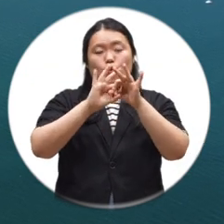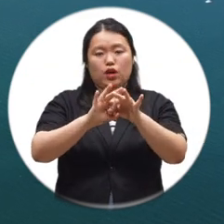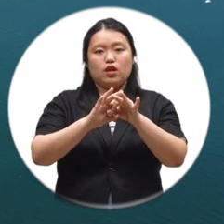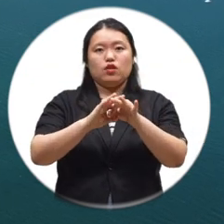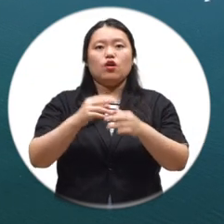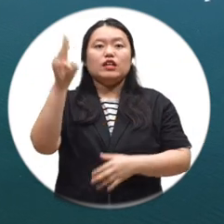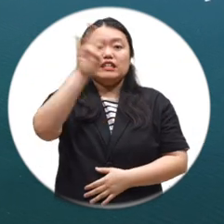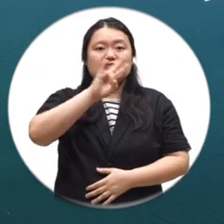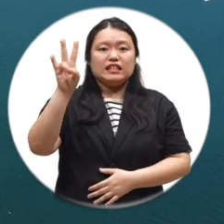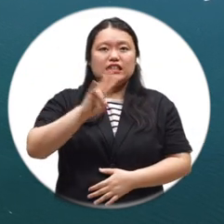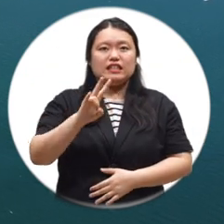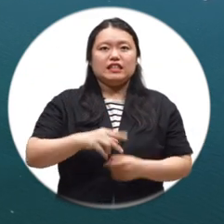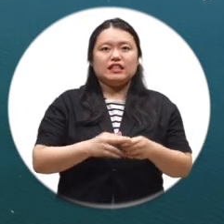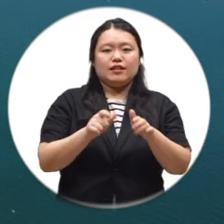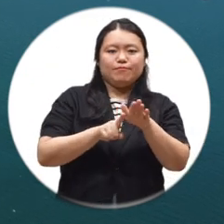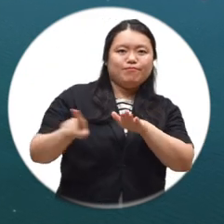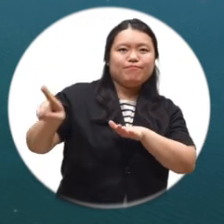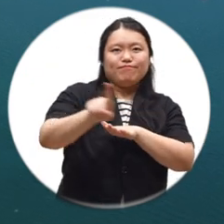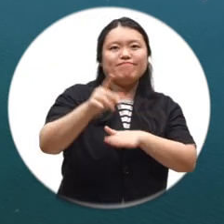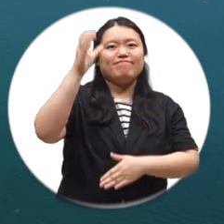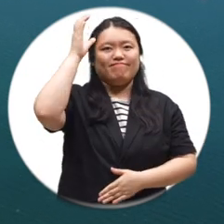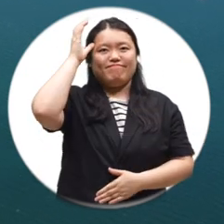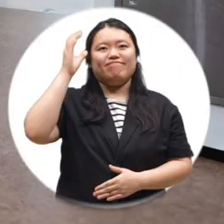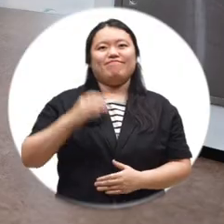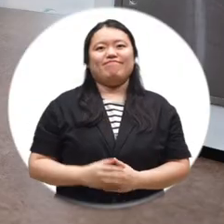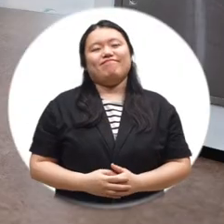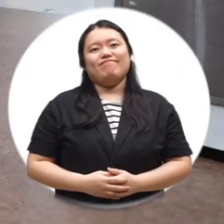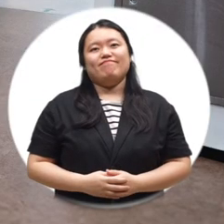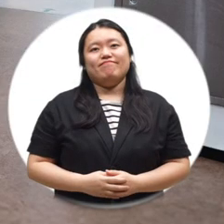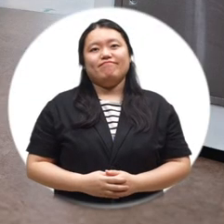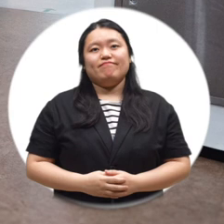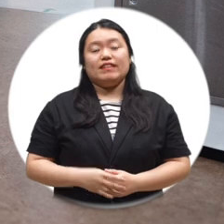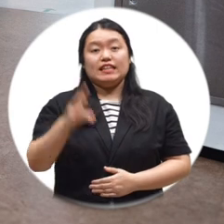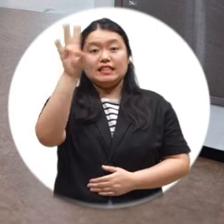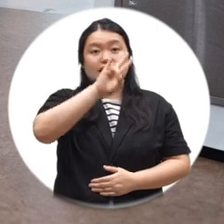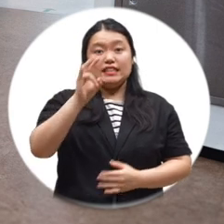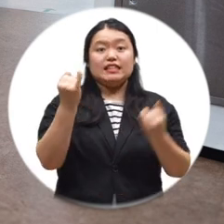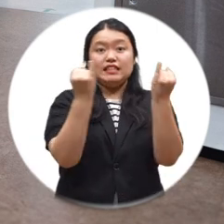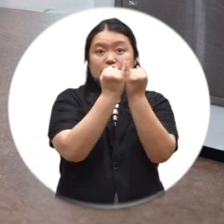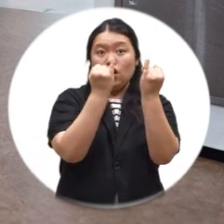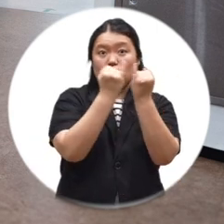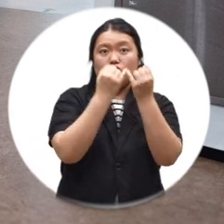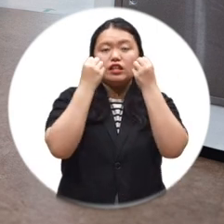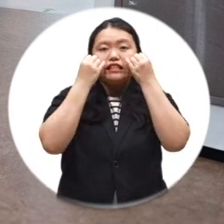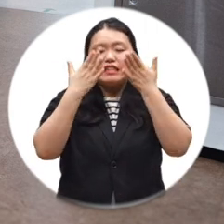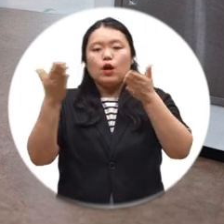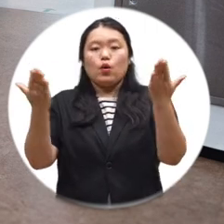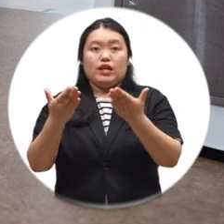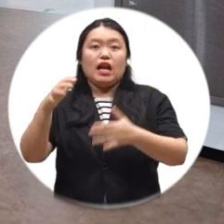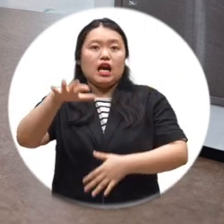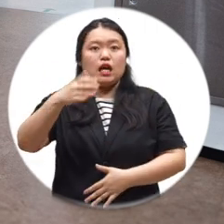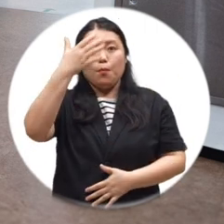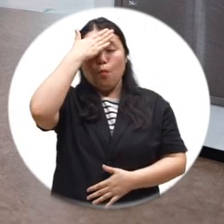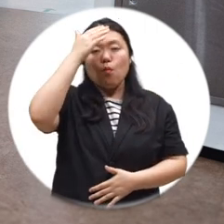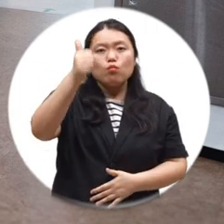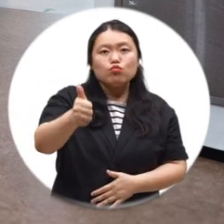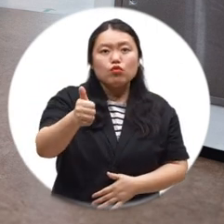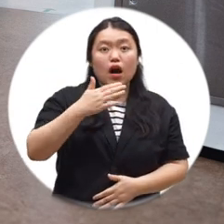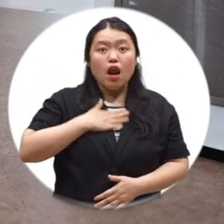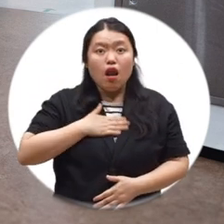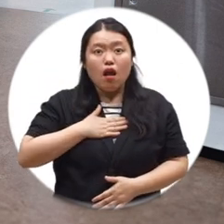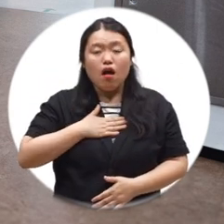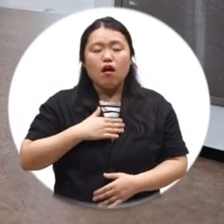스포츠 중심으로 발돋움할 수 있을 것으로 기대됩니다. 시흥 여성 새로 일하기 지원본부라고